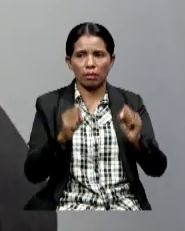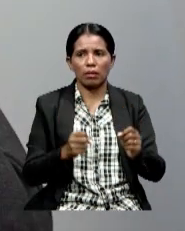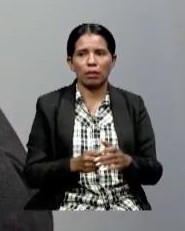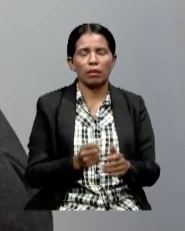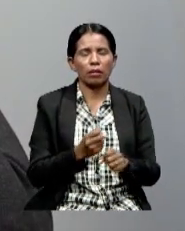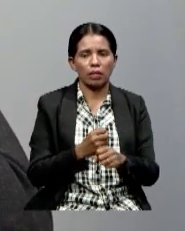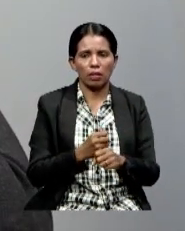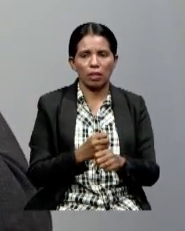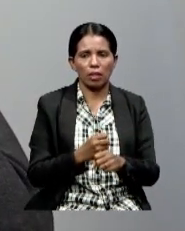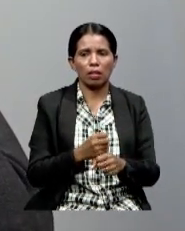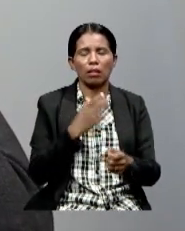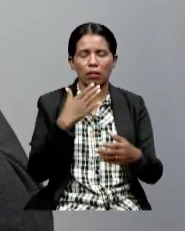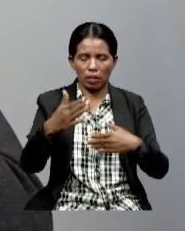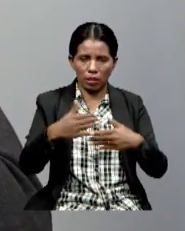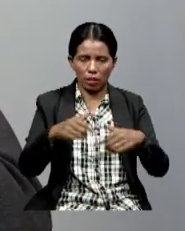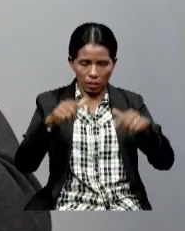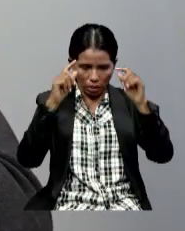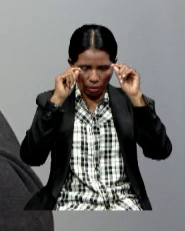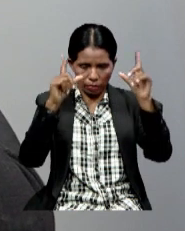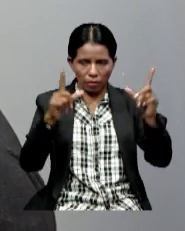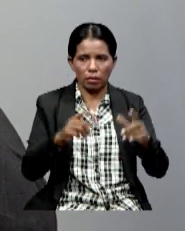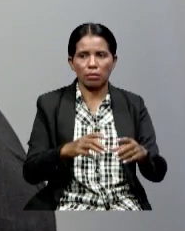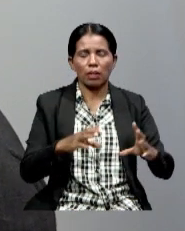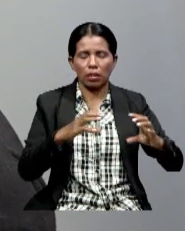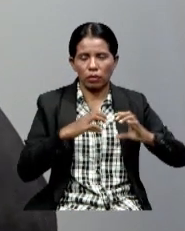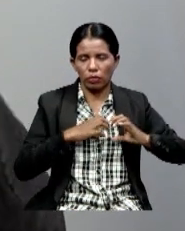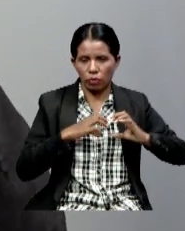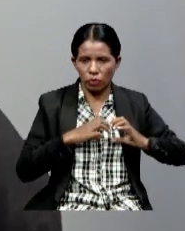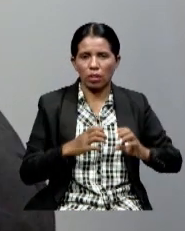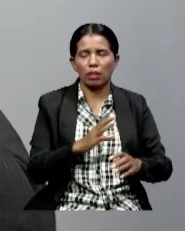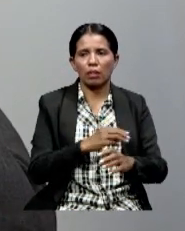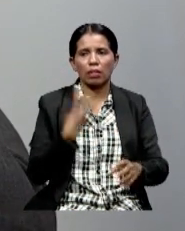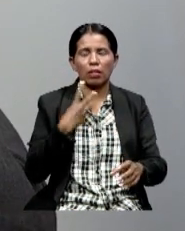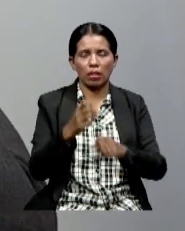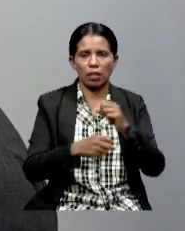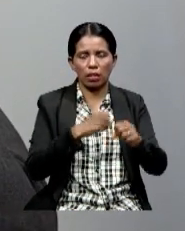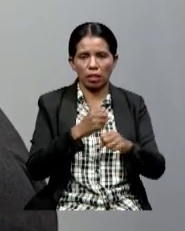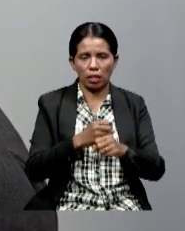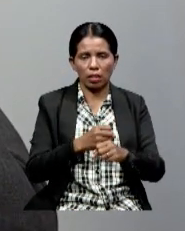halo operasang kiki dia ya timbal, dulu kurasang, ita tinan dene lara ita bele halo